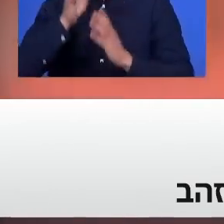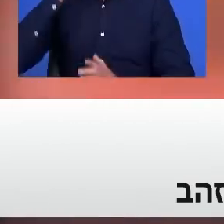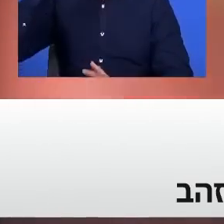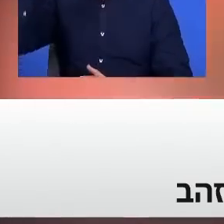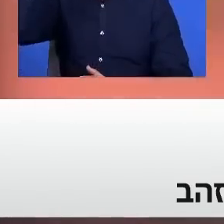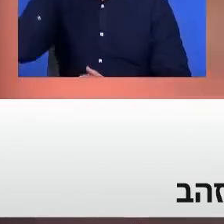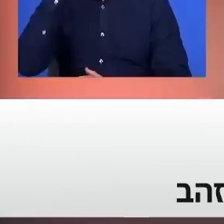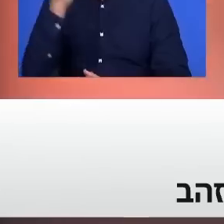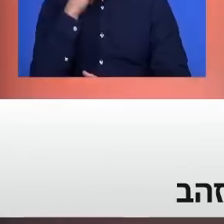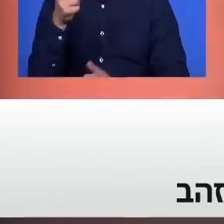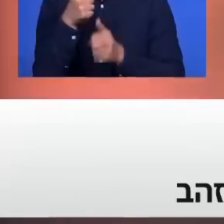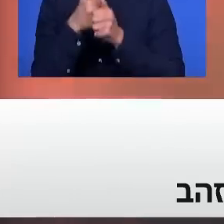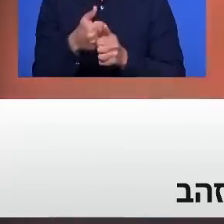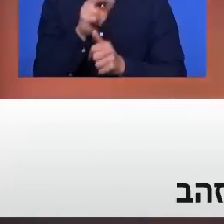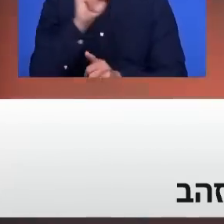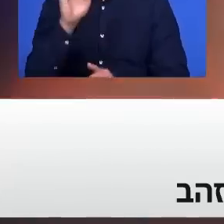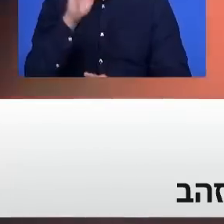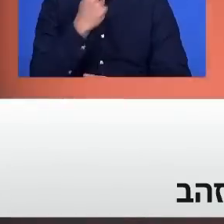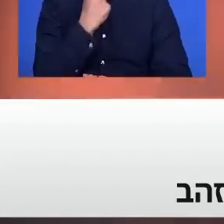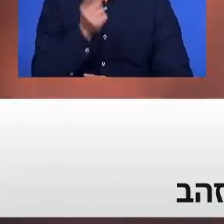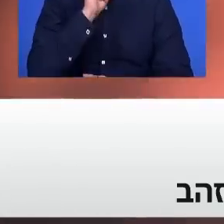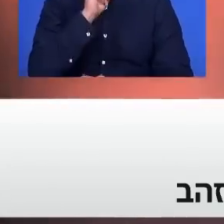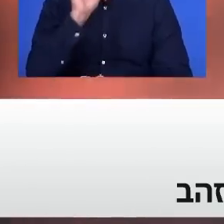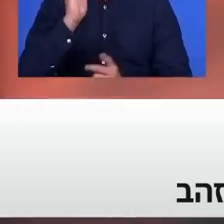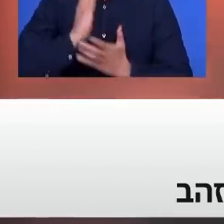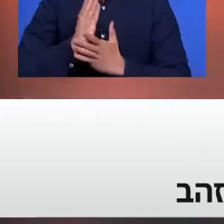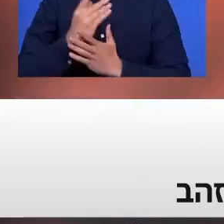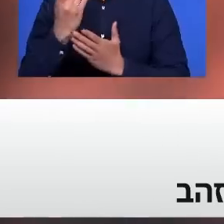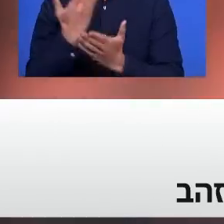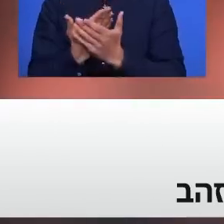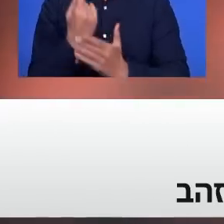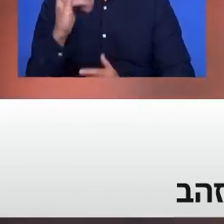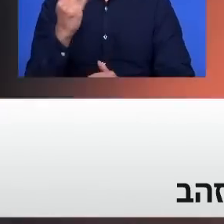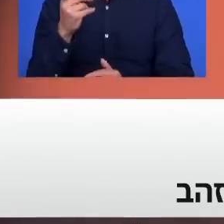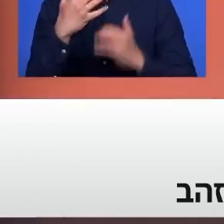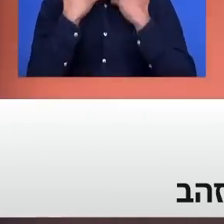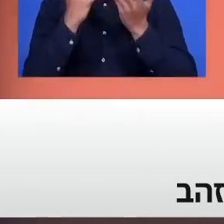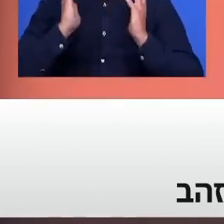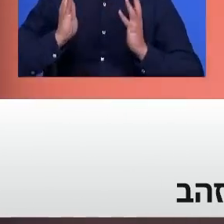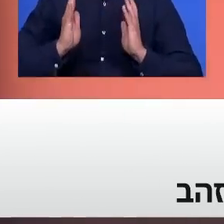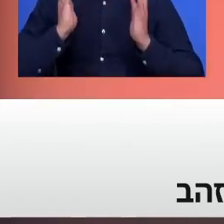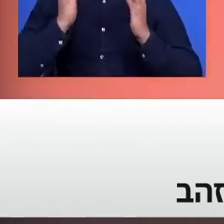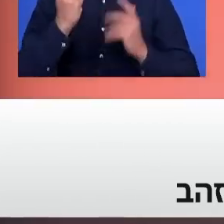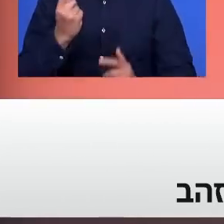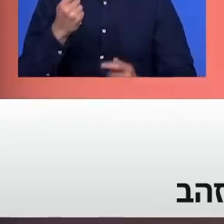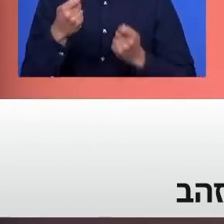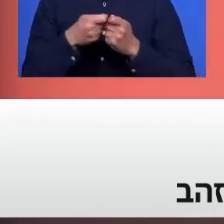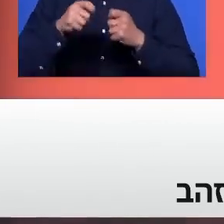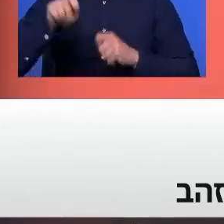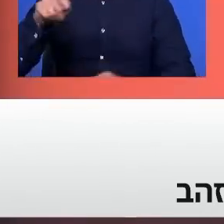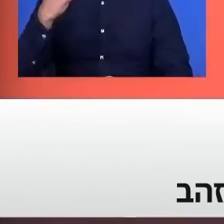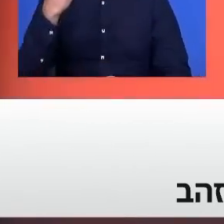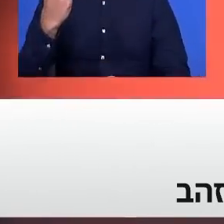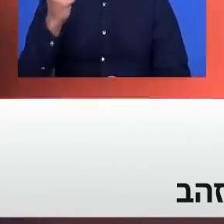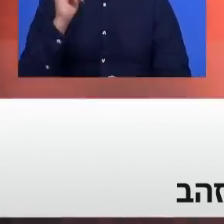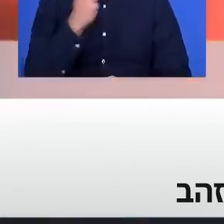שהם אומרים שהם עוקבים אחר הנושא, הם גם דיברו על שמו באופן מפורש. פרשה מאוד חמורה כאמור. לגבי חבר הפרלמנט עצמו, אז צריך